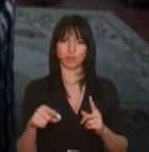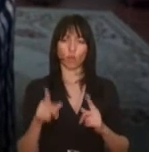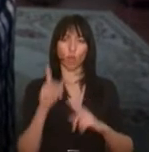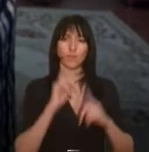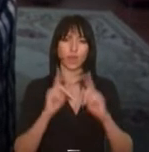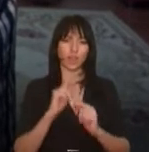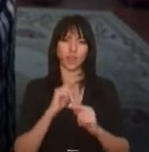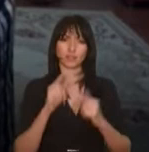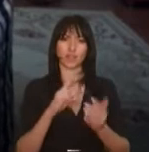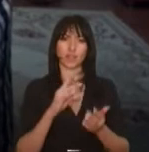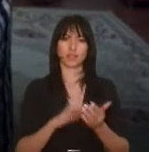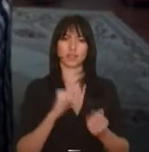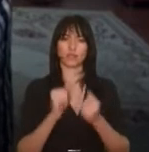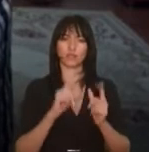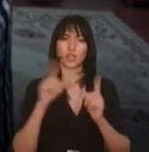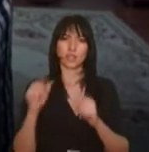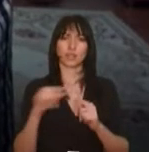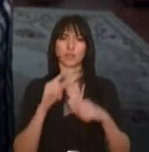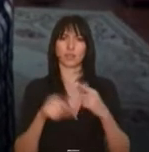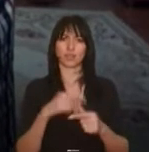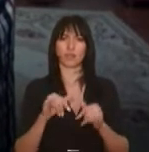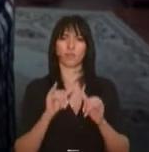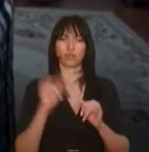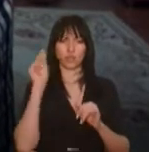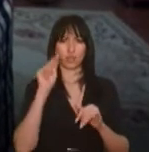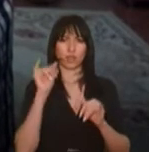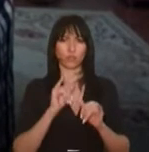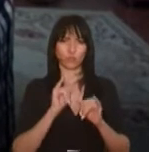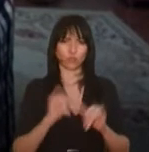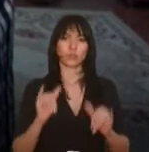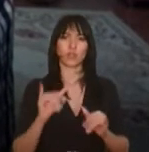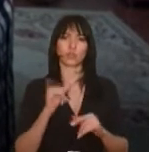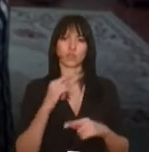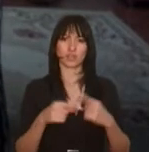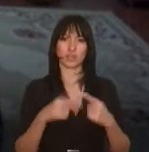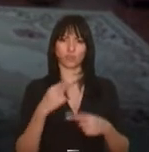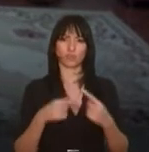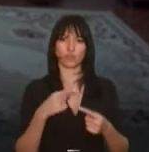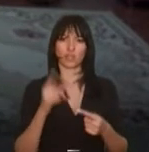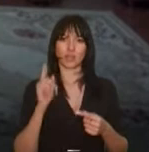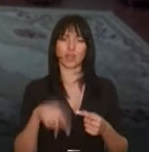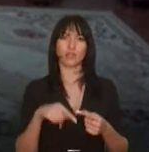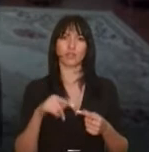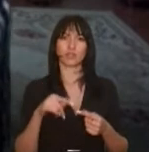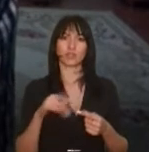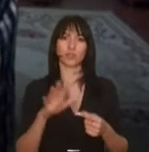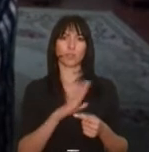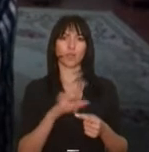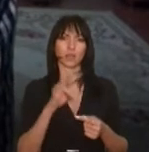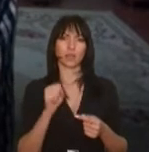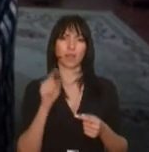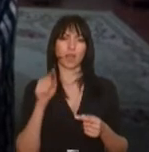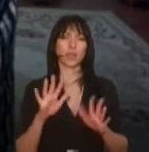конференціях, конгресах, з'їздах, тепер вебінари часто проводяться вже в минулому році в зв'язку з ковідною